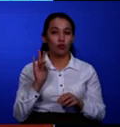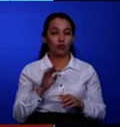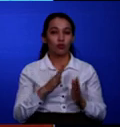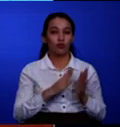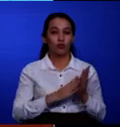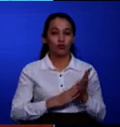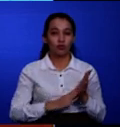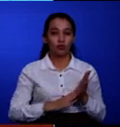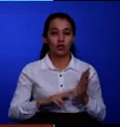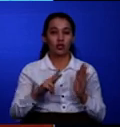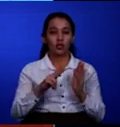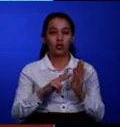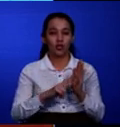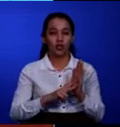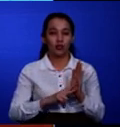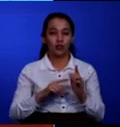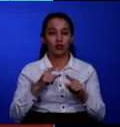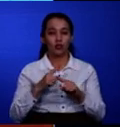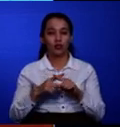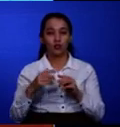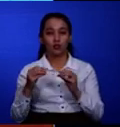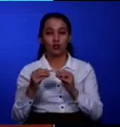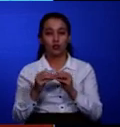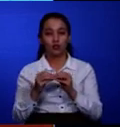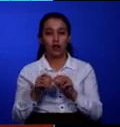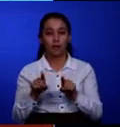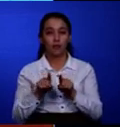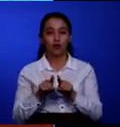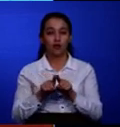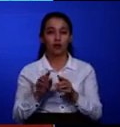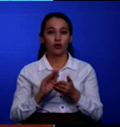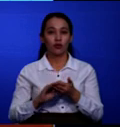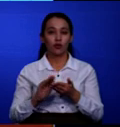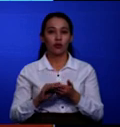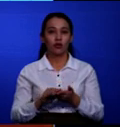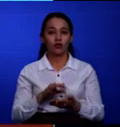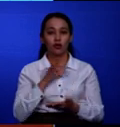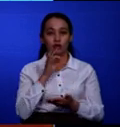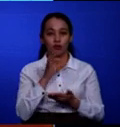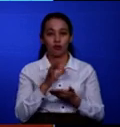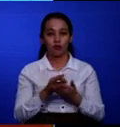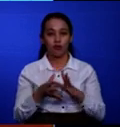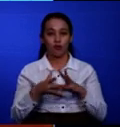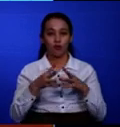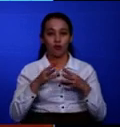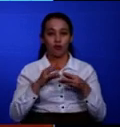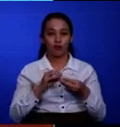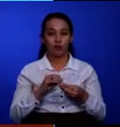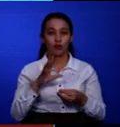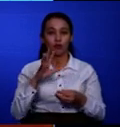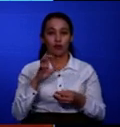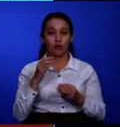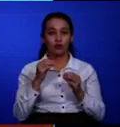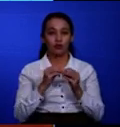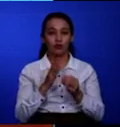90 ni 80 va 10 ning yig'indisi ko'rinishda tasvirlab oldik. Natijada 510 sonini hosil